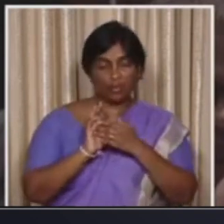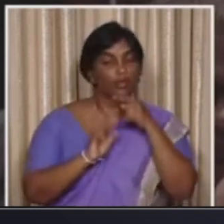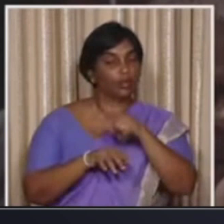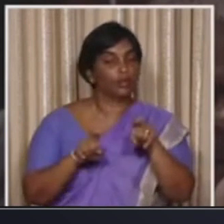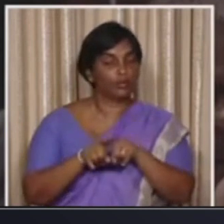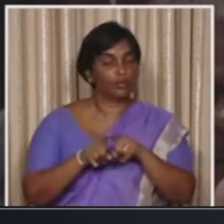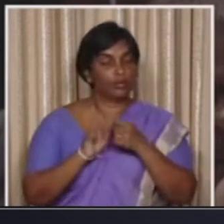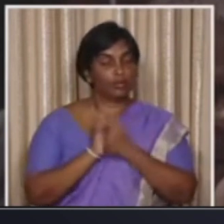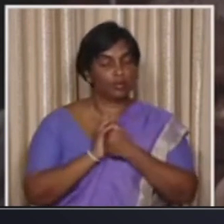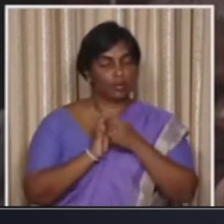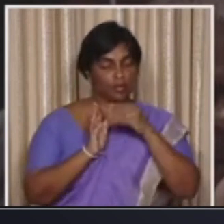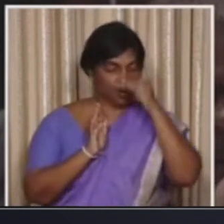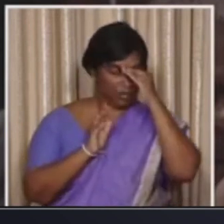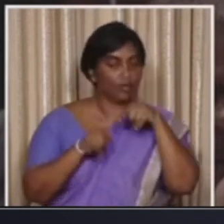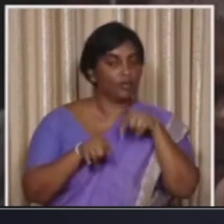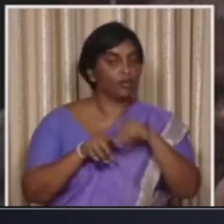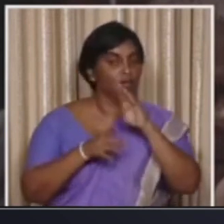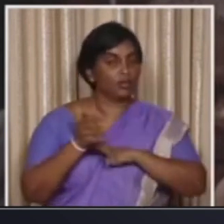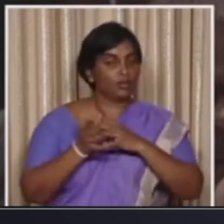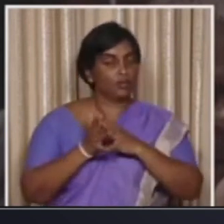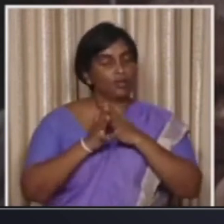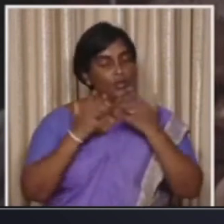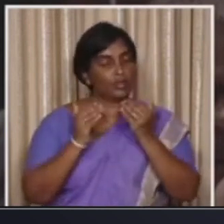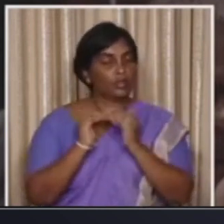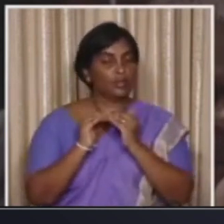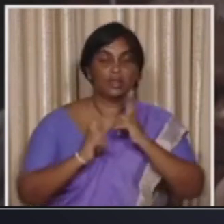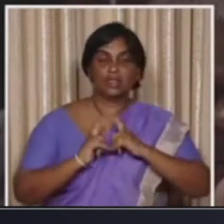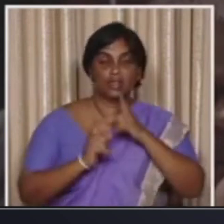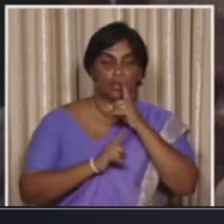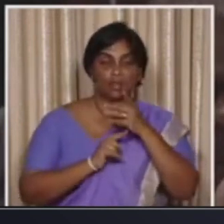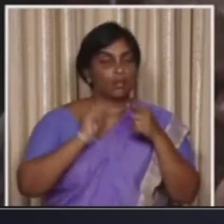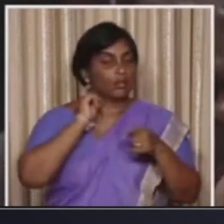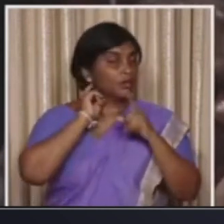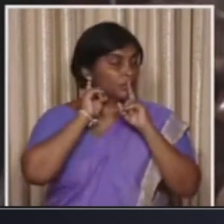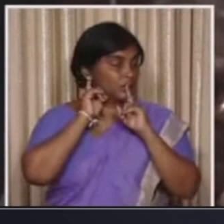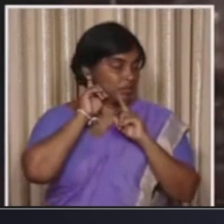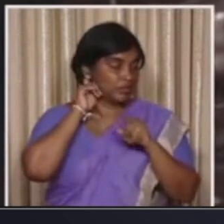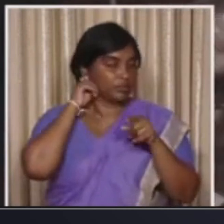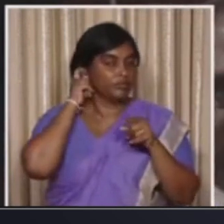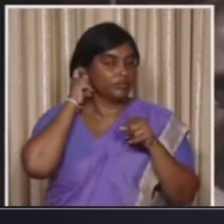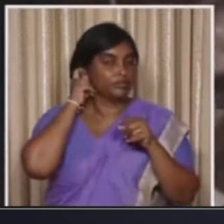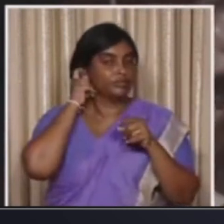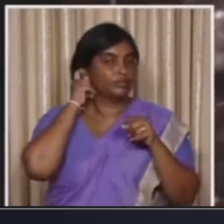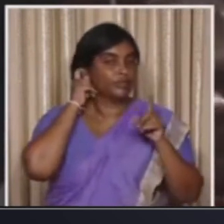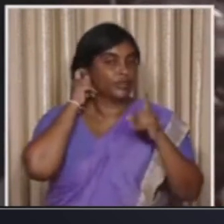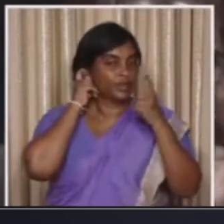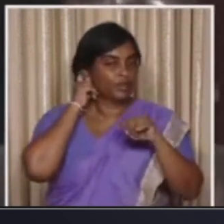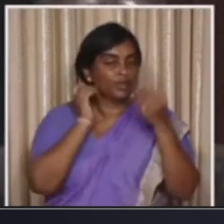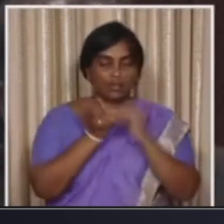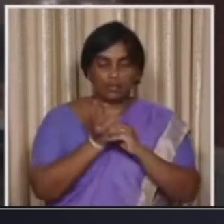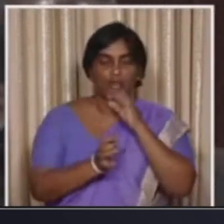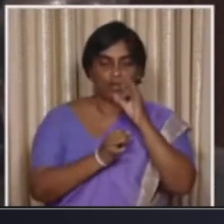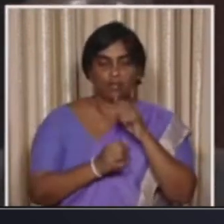නිසා ගරු සභාපතිතුමනි, මේ අයවැය මොන සමජීවි කතාද? මේක තියෙනවා ගරු සභාපතිතුමනි තව සමජීවි